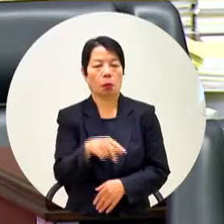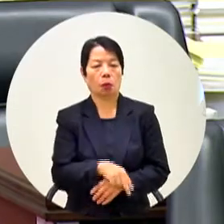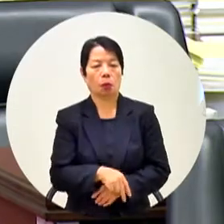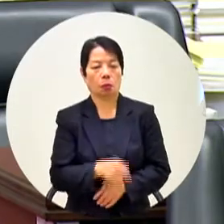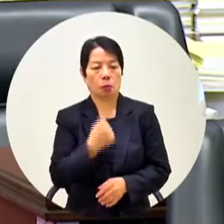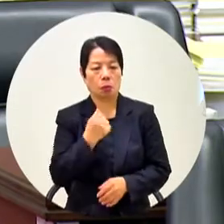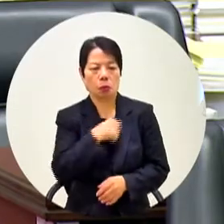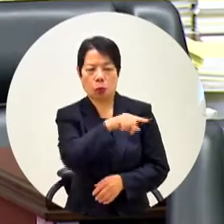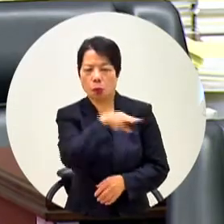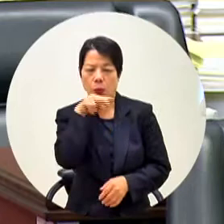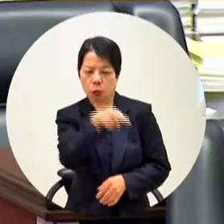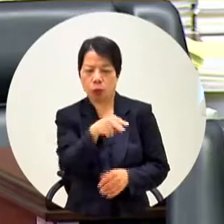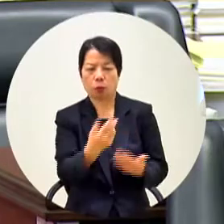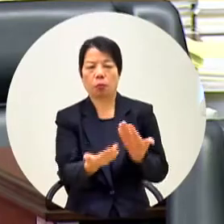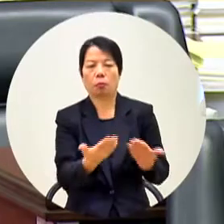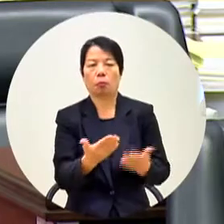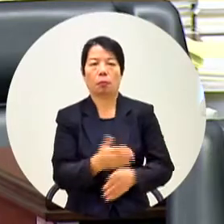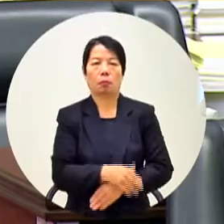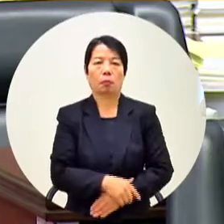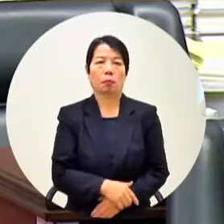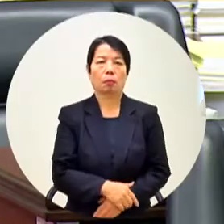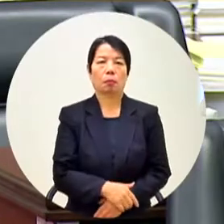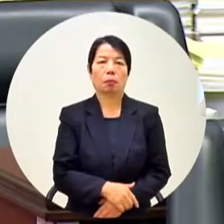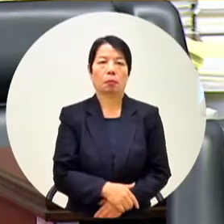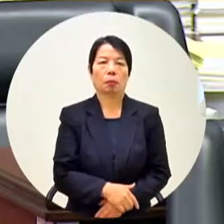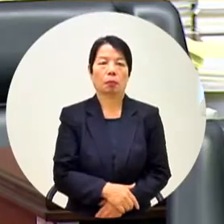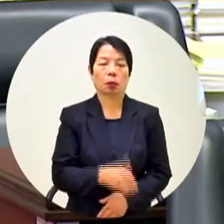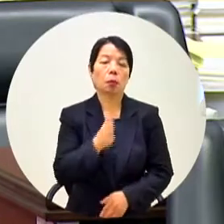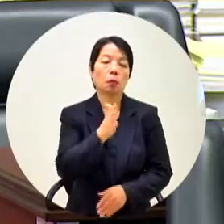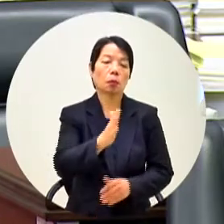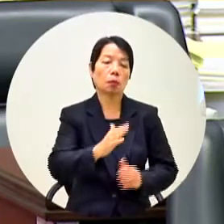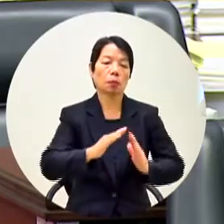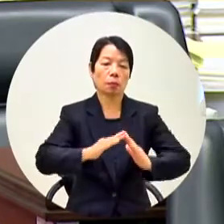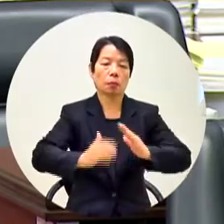啦首先，我要请问咱市长